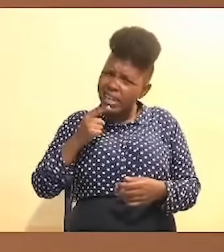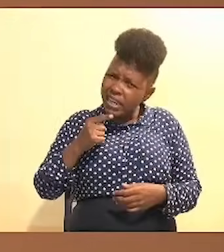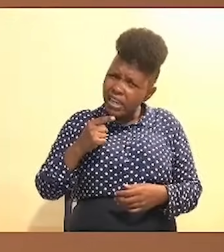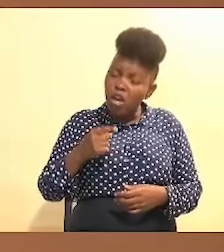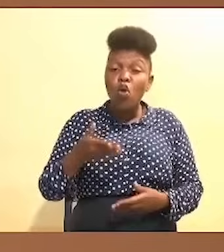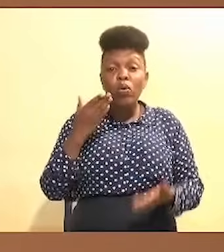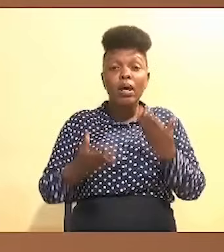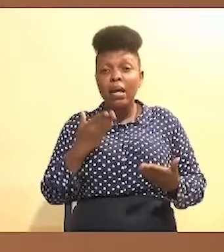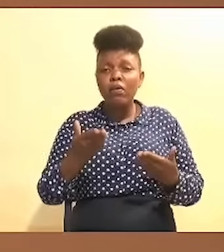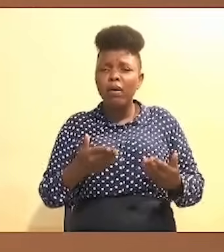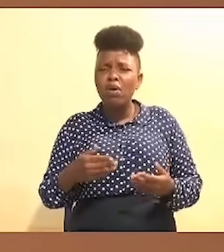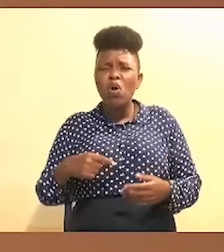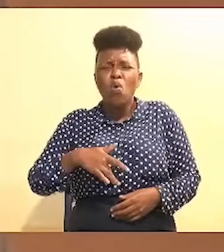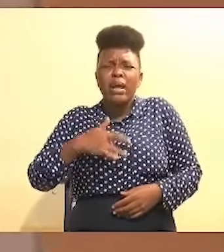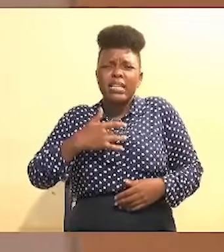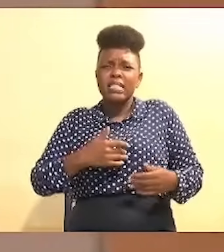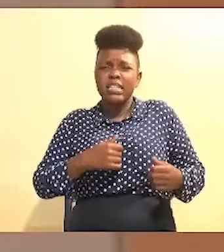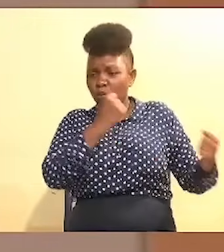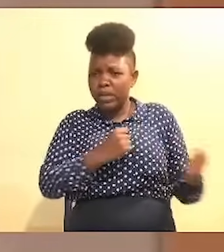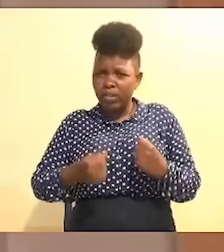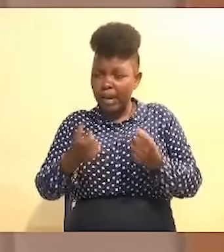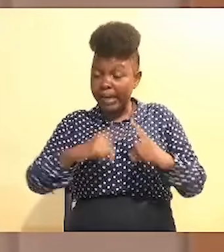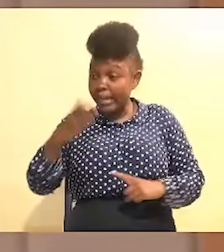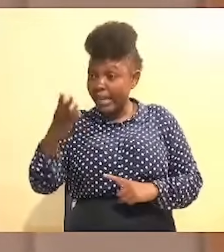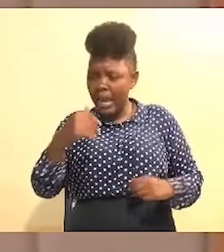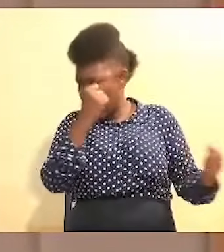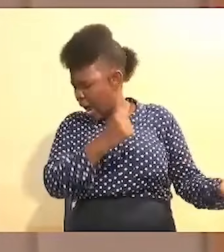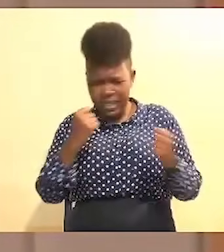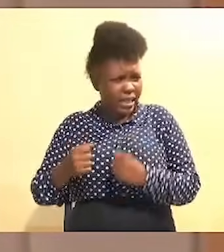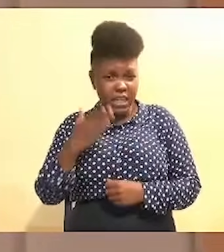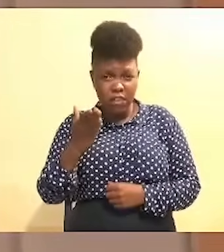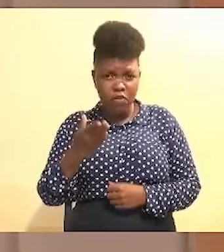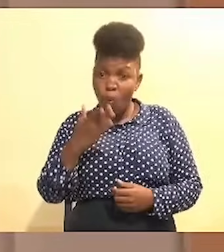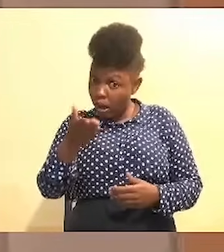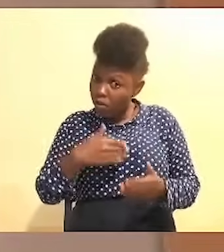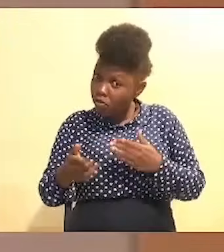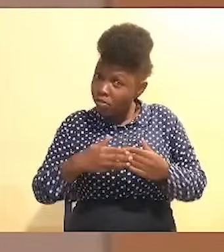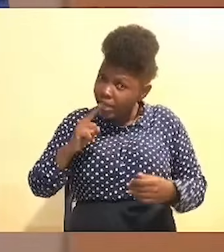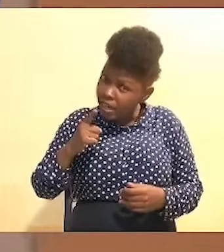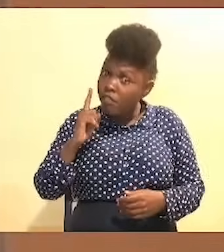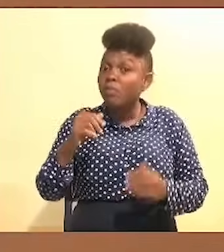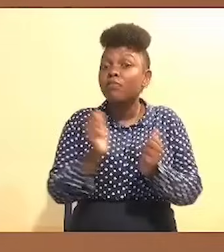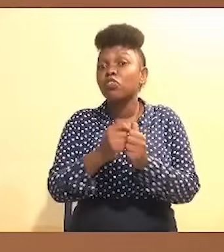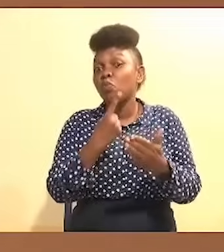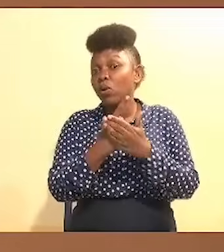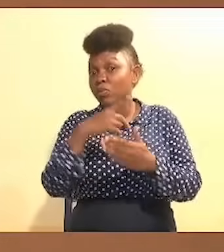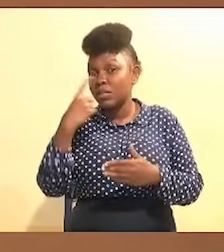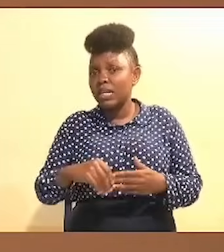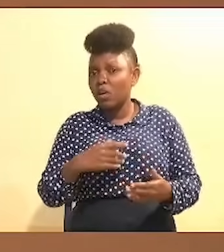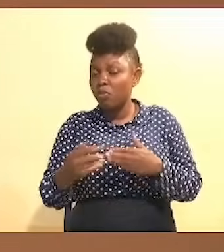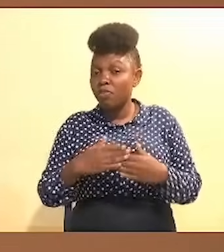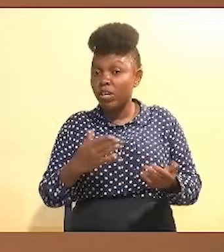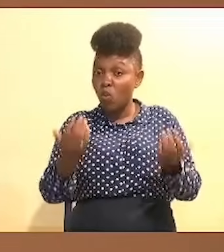kutendee, lakini yeye hatendi hivyo. Ufanye nini? Kuna vitu muhimu sana vya kufanya hapa ili uweze